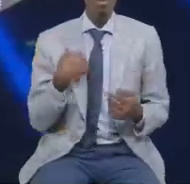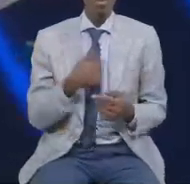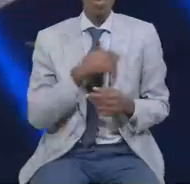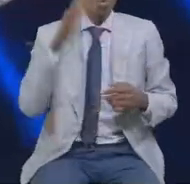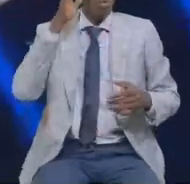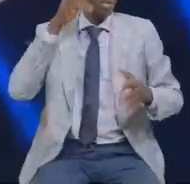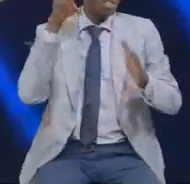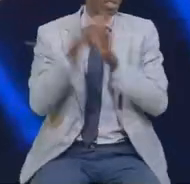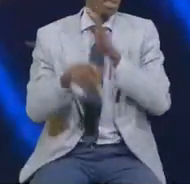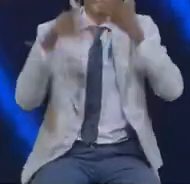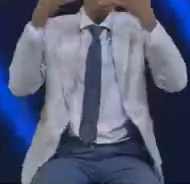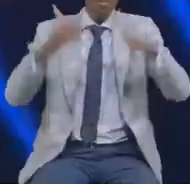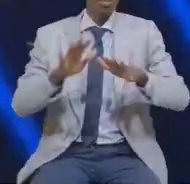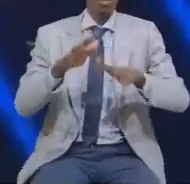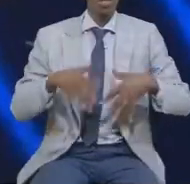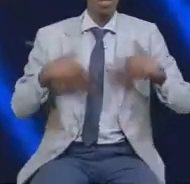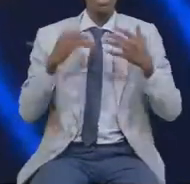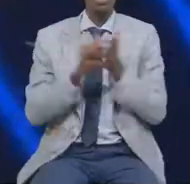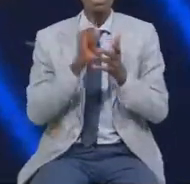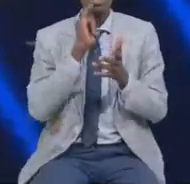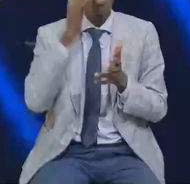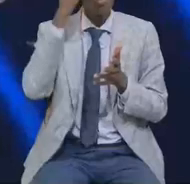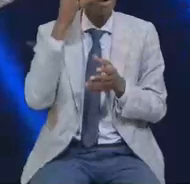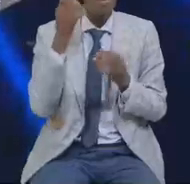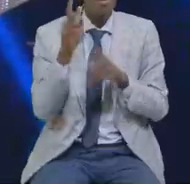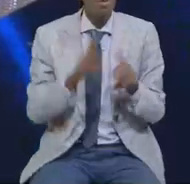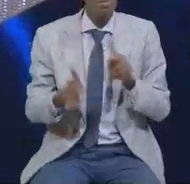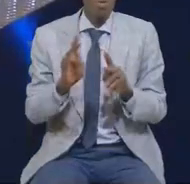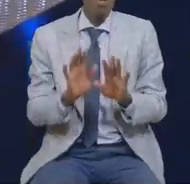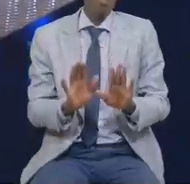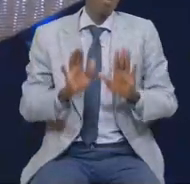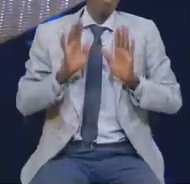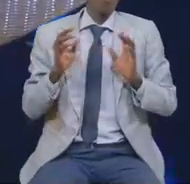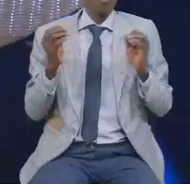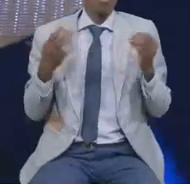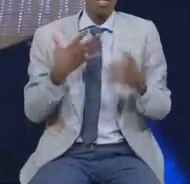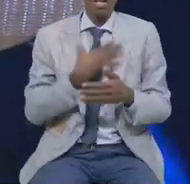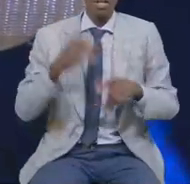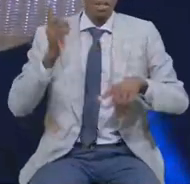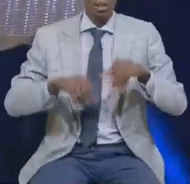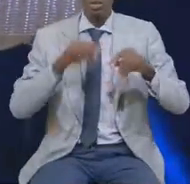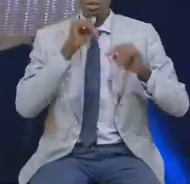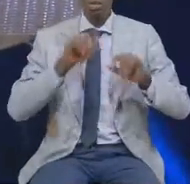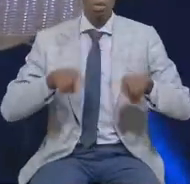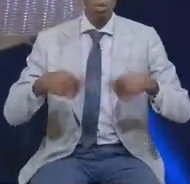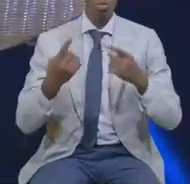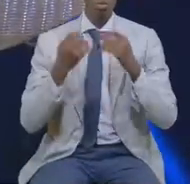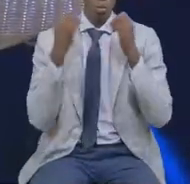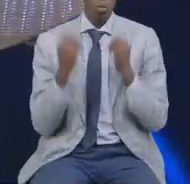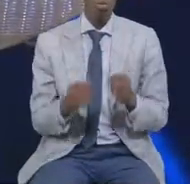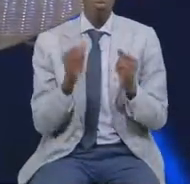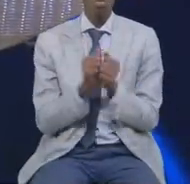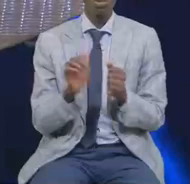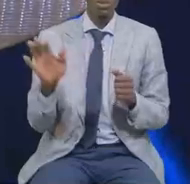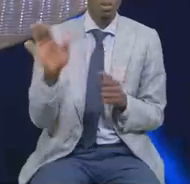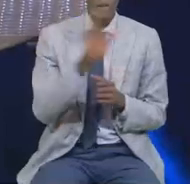C'est pourquoi les gens craignent. Et les gens ne peuvent pas aller avec leur conviction. Mais, ils